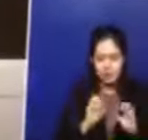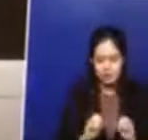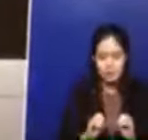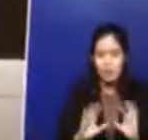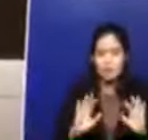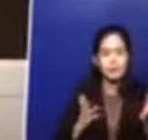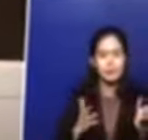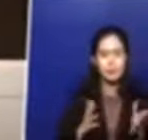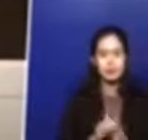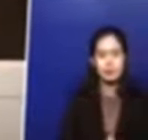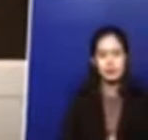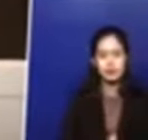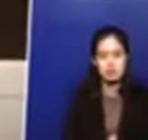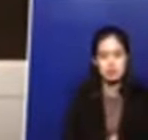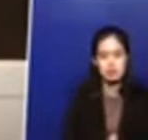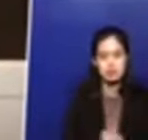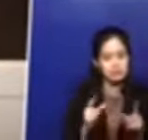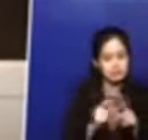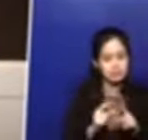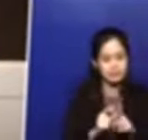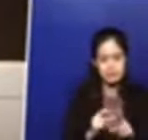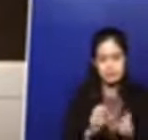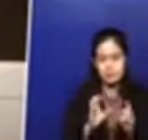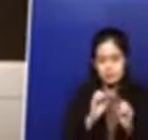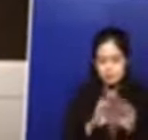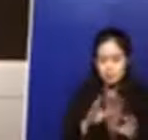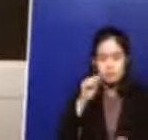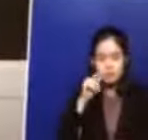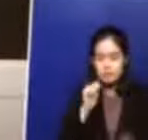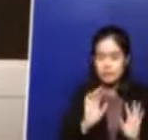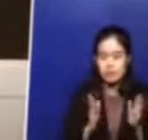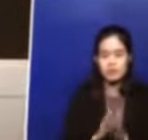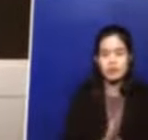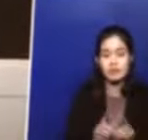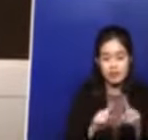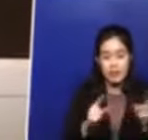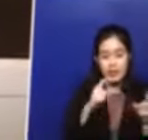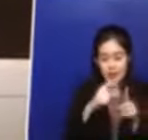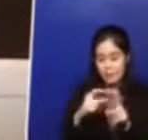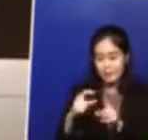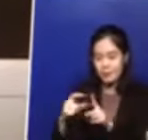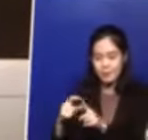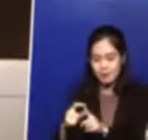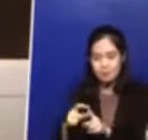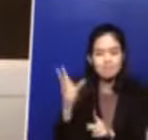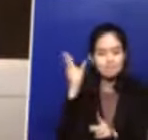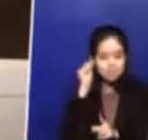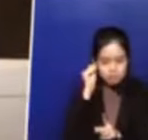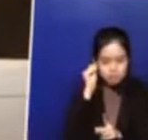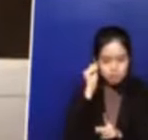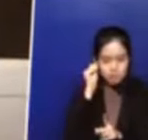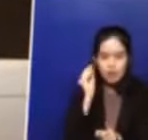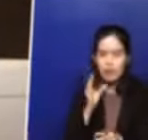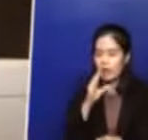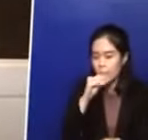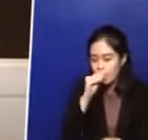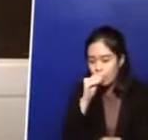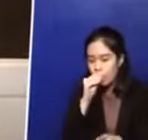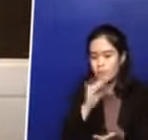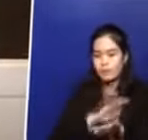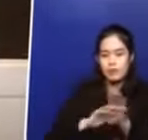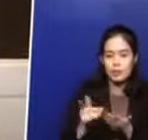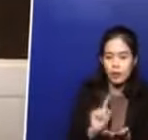ก็คงอันนั้นไม่มีแต่ส่วนในคำอื่นๆผมก็พยายามเตือนและให้ถอนแล้วนะครับท่านปรีนามีอะ